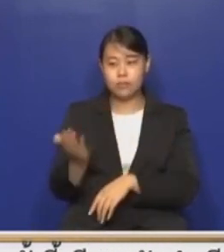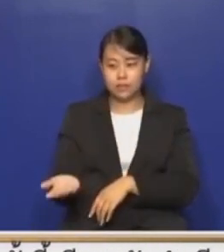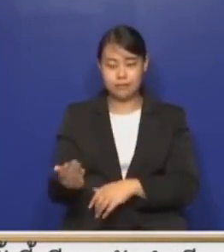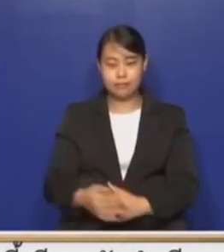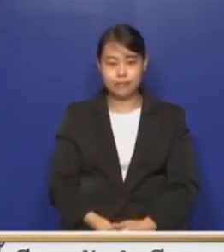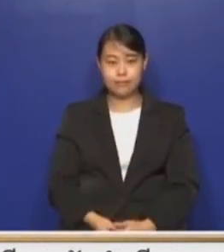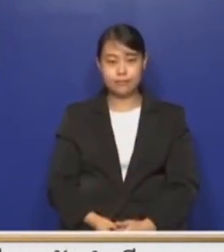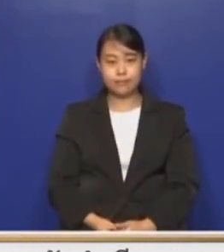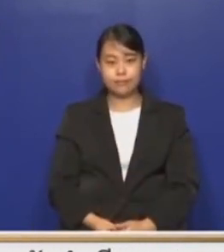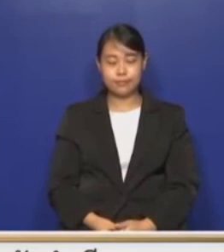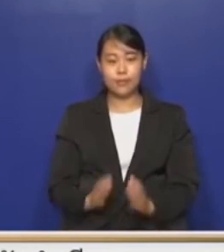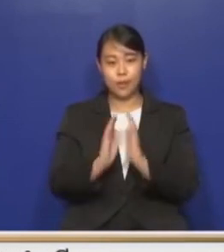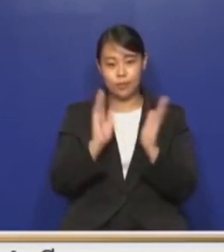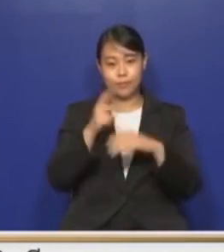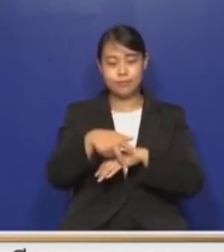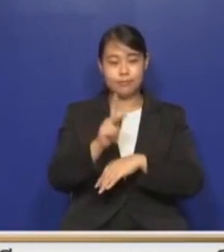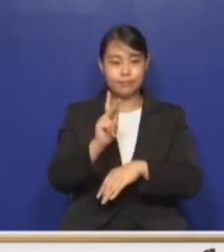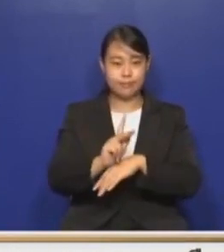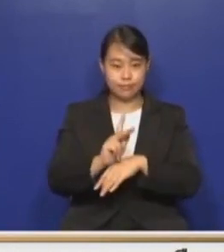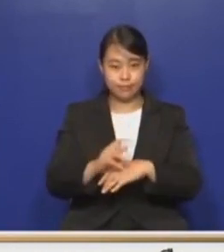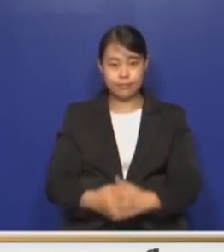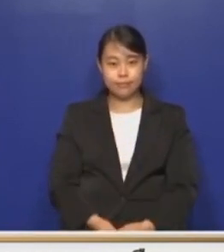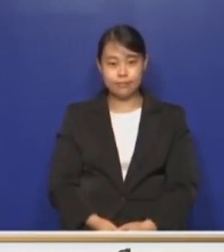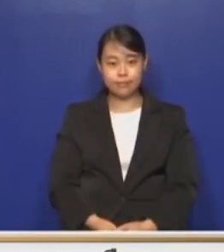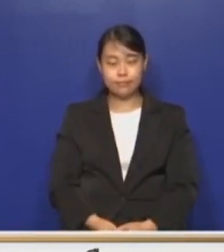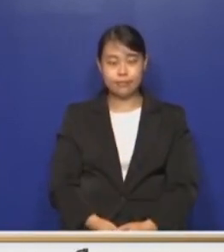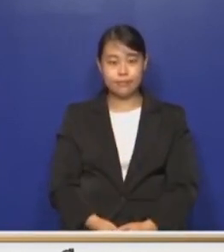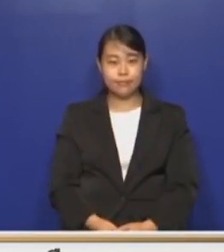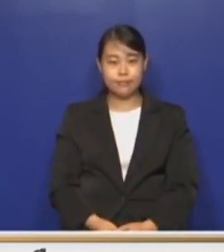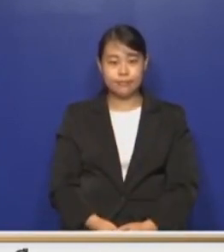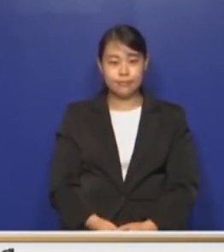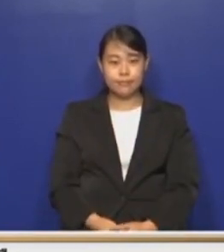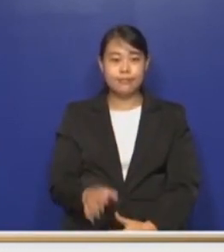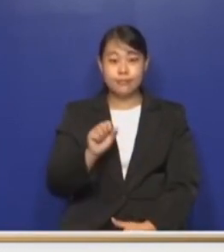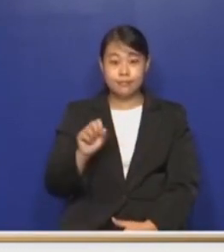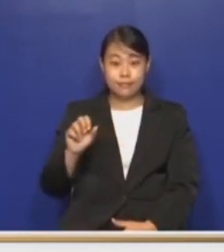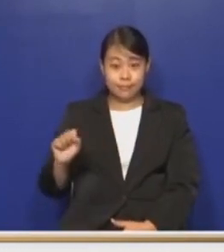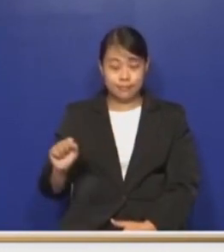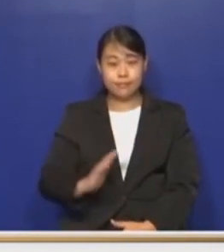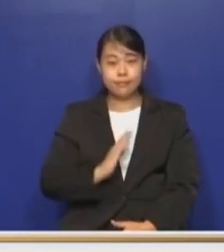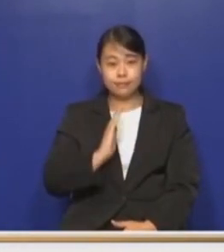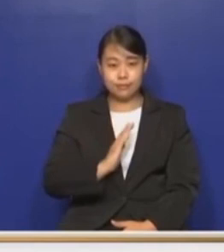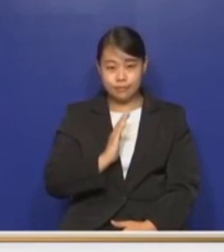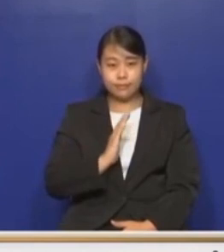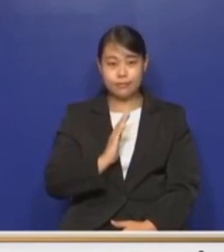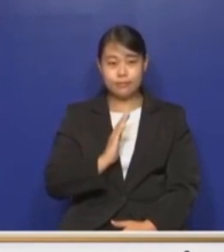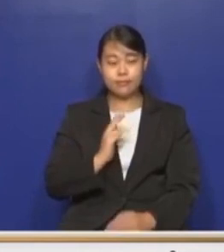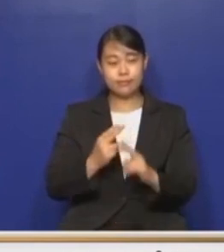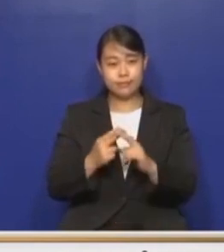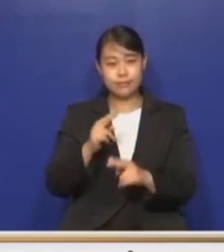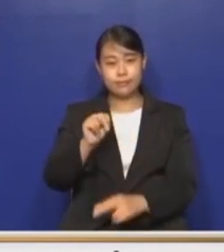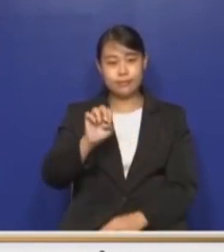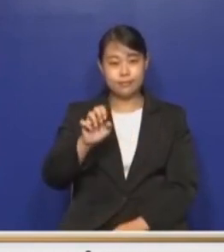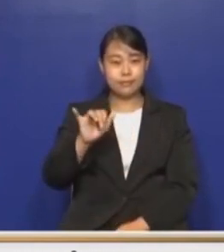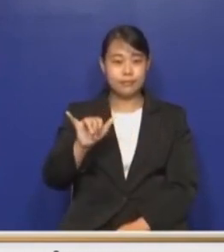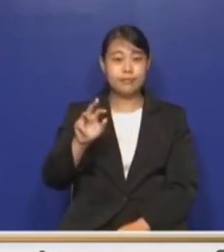ั สมย์hésผู้สรงเกีรต ท่าน นิโยมชักรมมาขอภาย